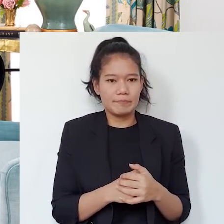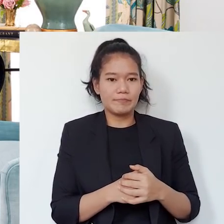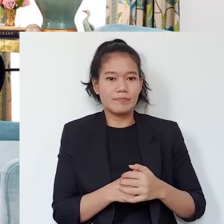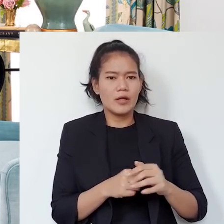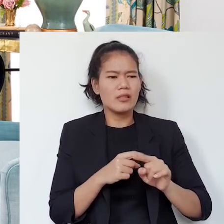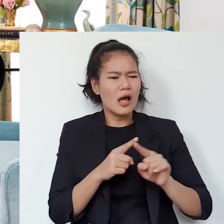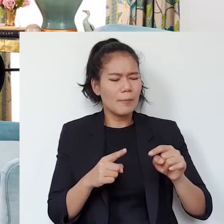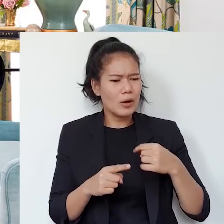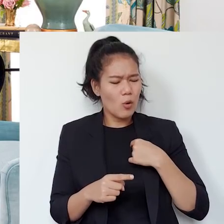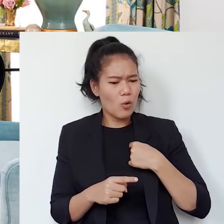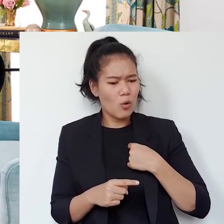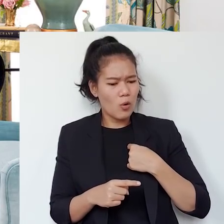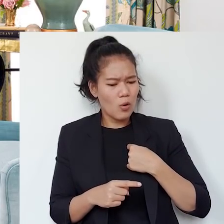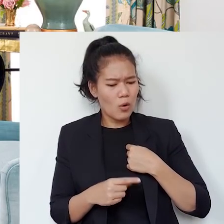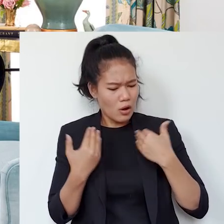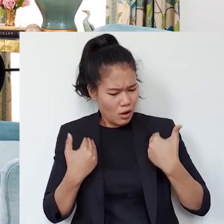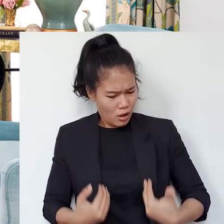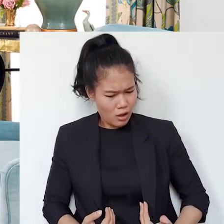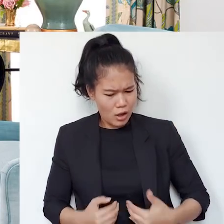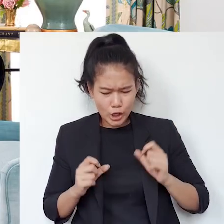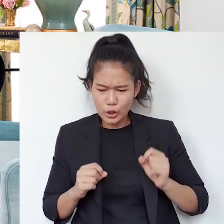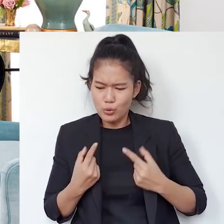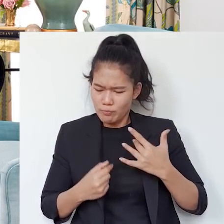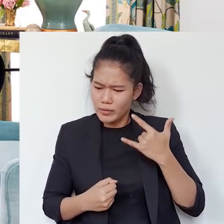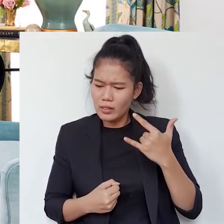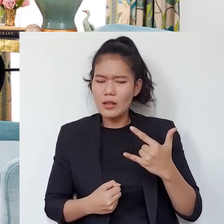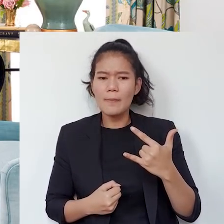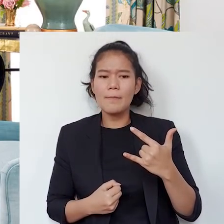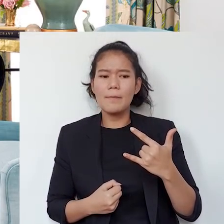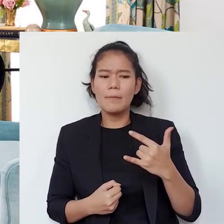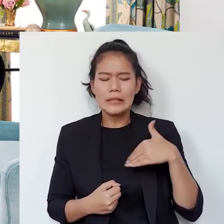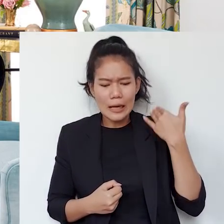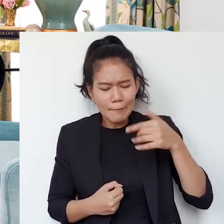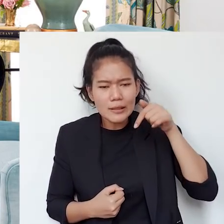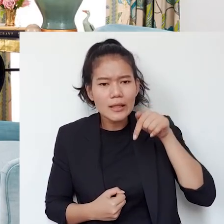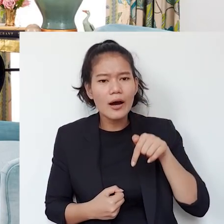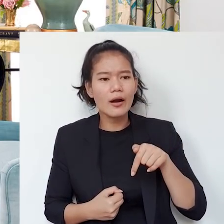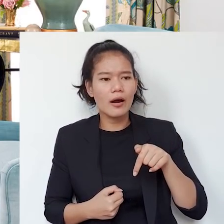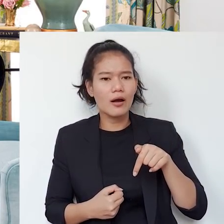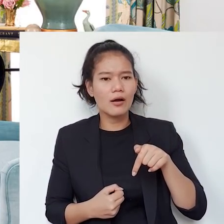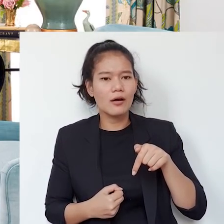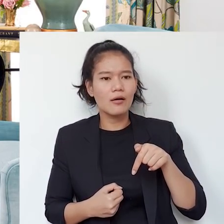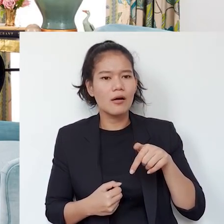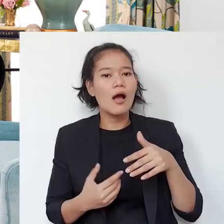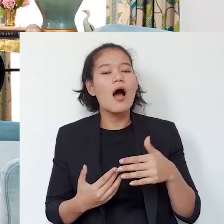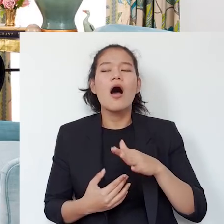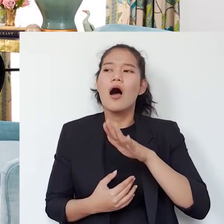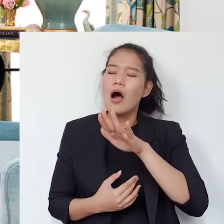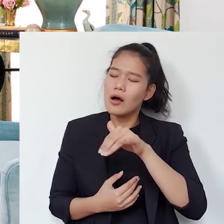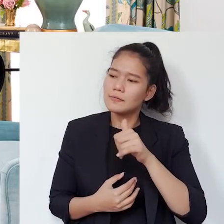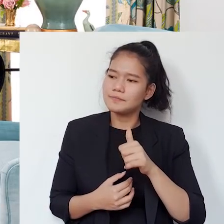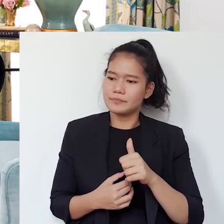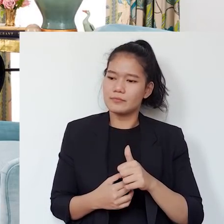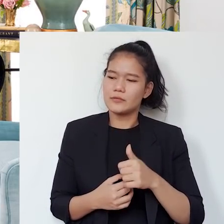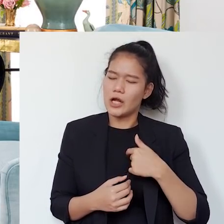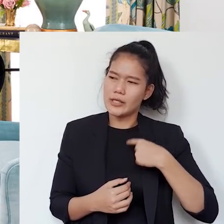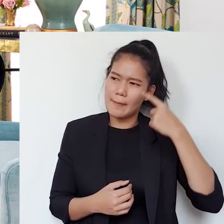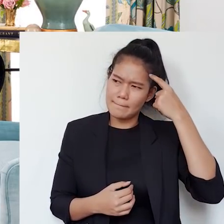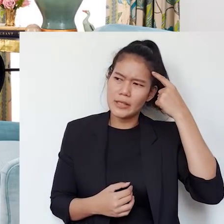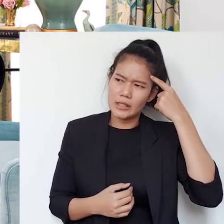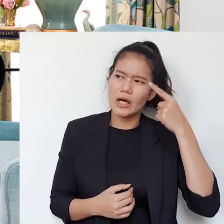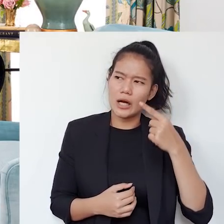Tetapi kok saya masih bisa hidup sampai sekarang ya?" Jadi Kak Ripka, menurut